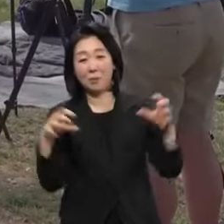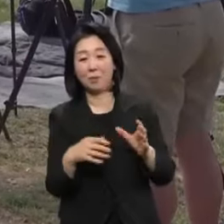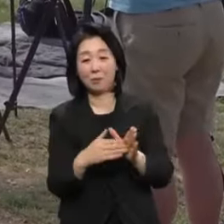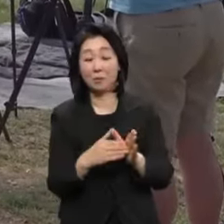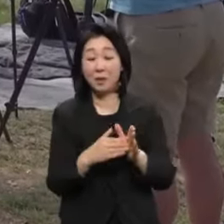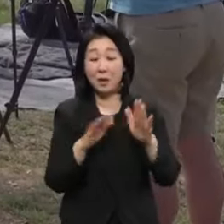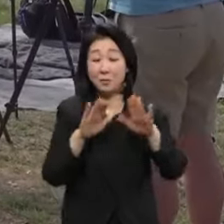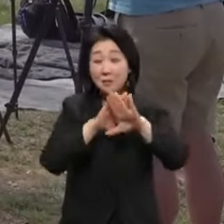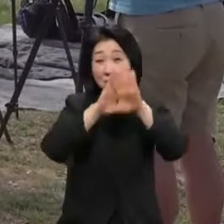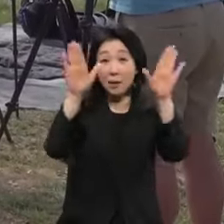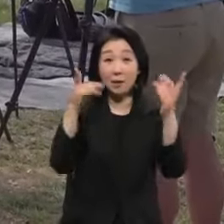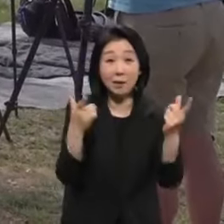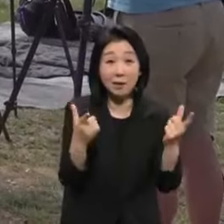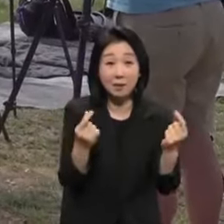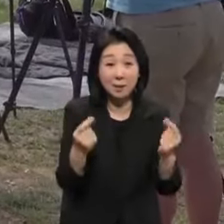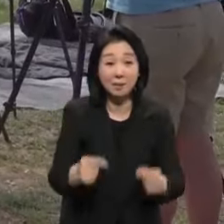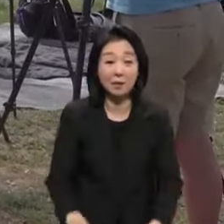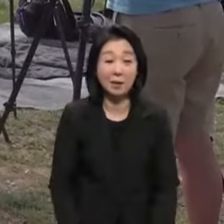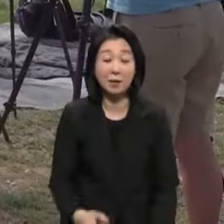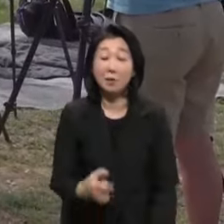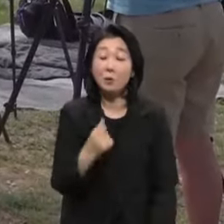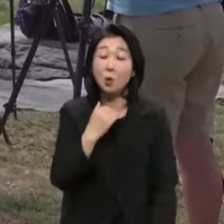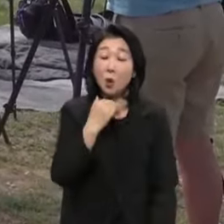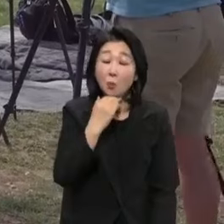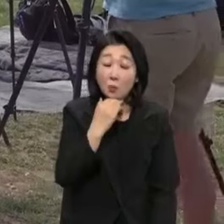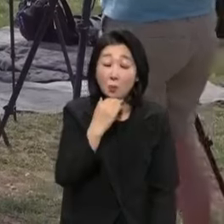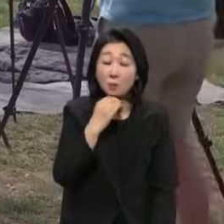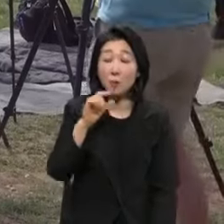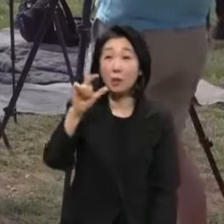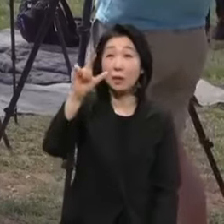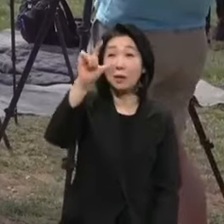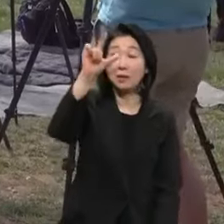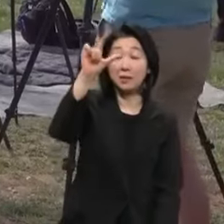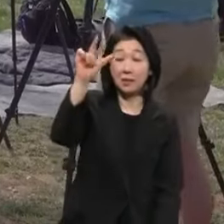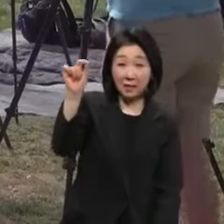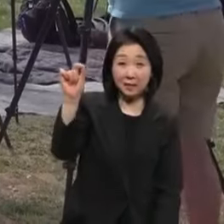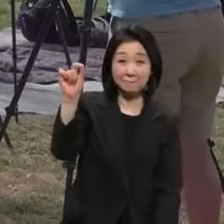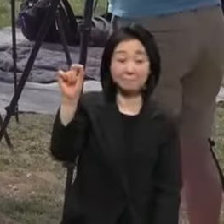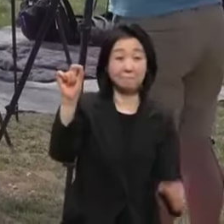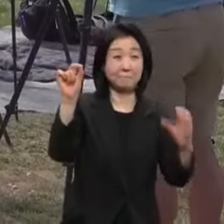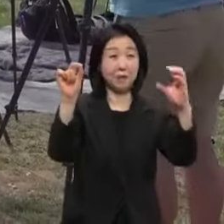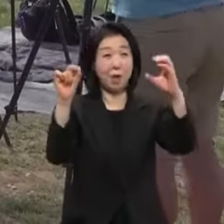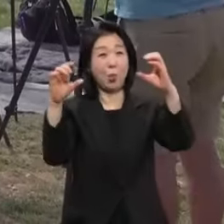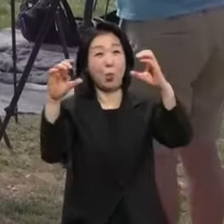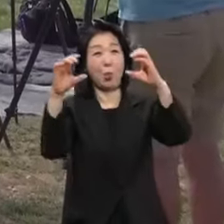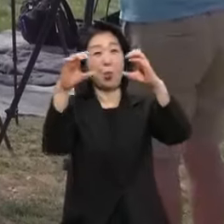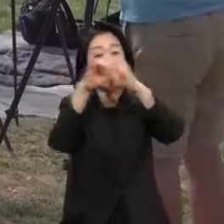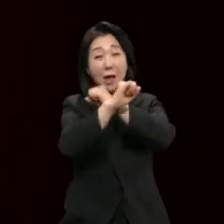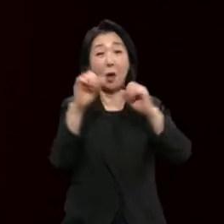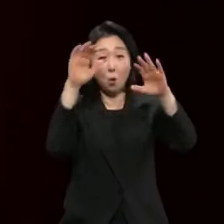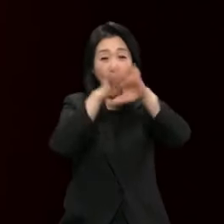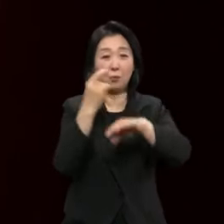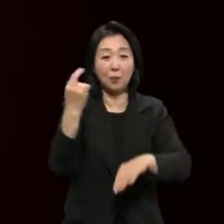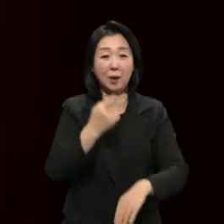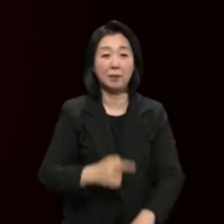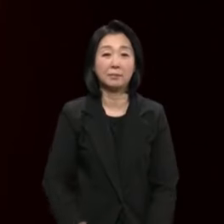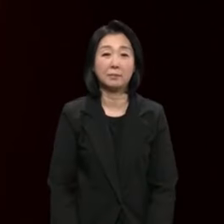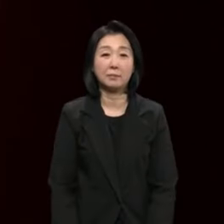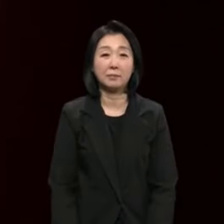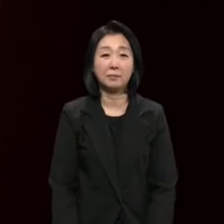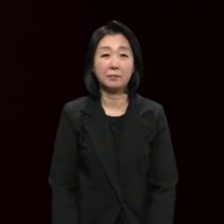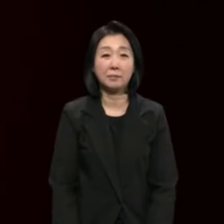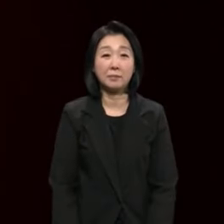지금은 밝은 상황이지만 잠시 후면 달이 태양을 가리면서 이곳에도 어두움이 드리워지게 됩니다. 개기일식은